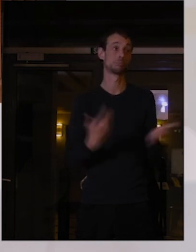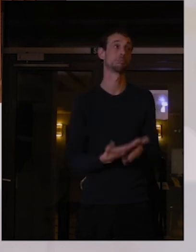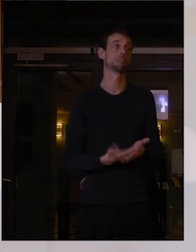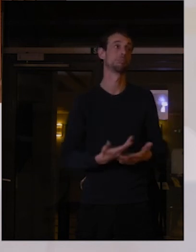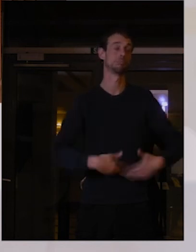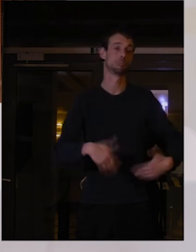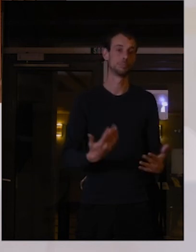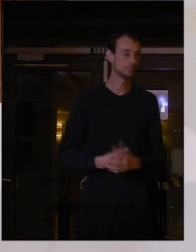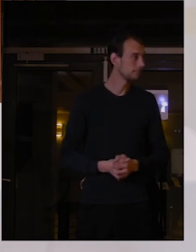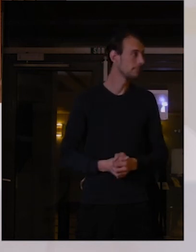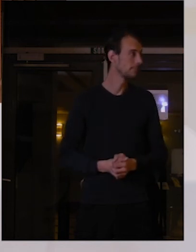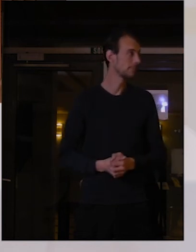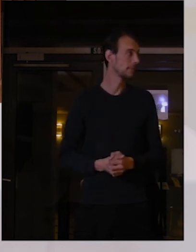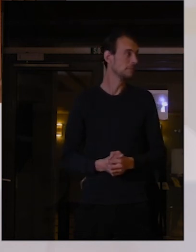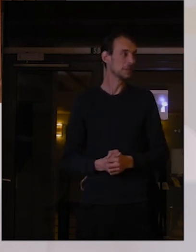quand